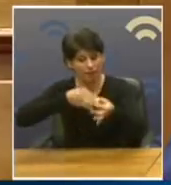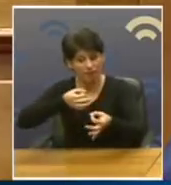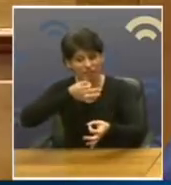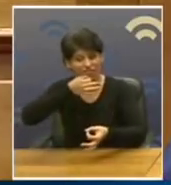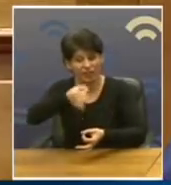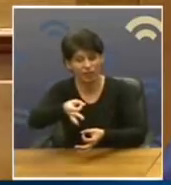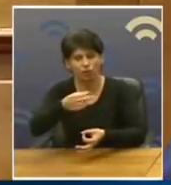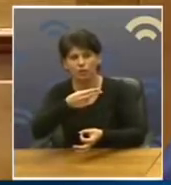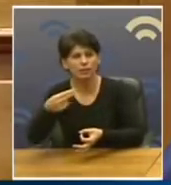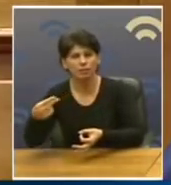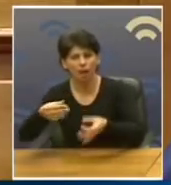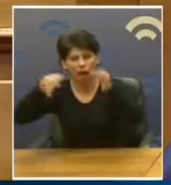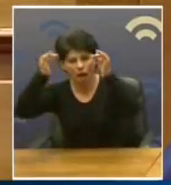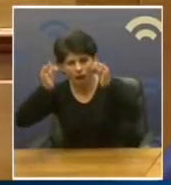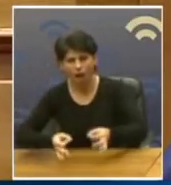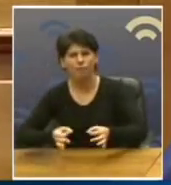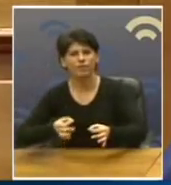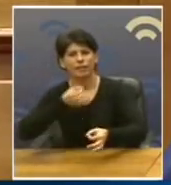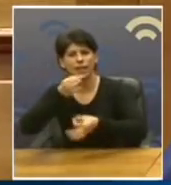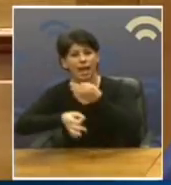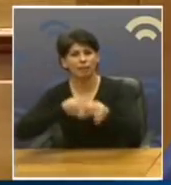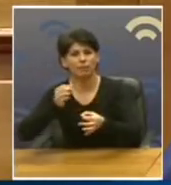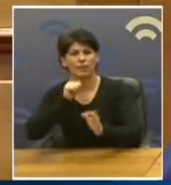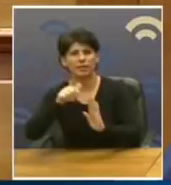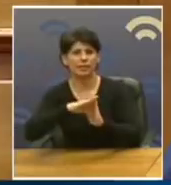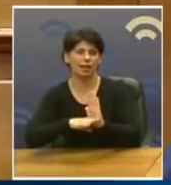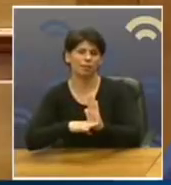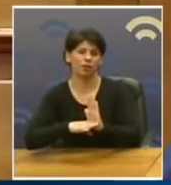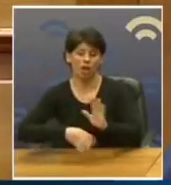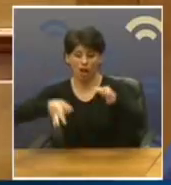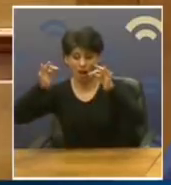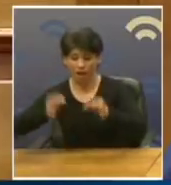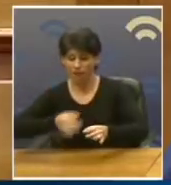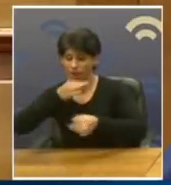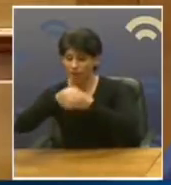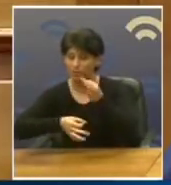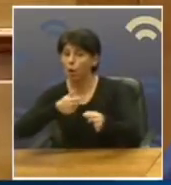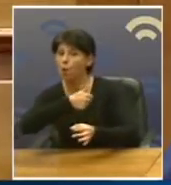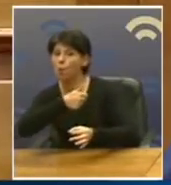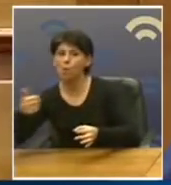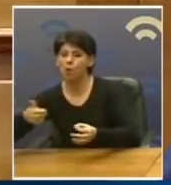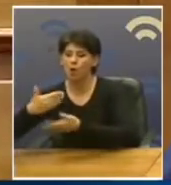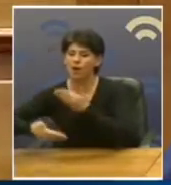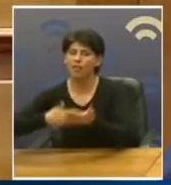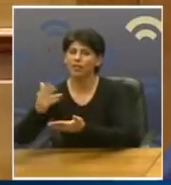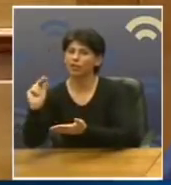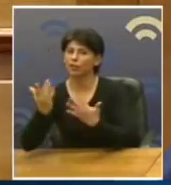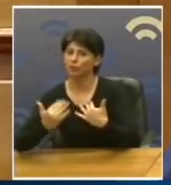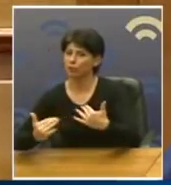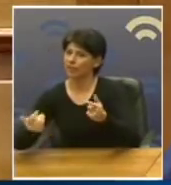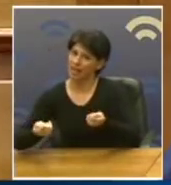σημαίνει αυθεντική ερμηνεία του συντάγματος. Αυθεντική ερμηνεία του συντάγματος μόνο η αναθεωρητική βουλή